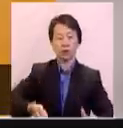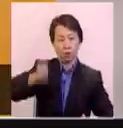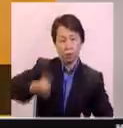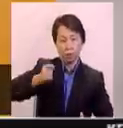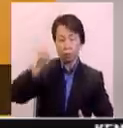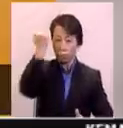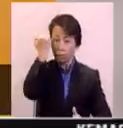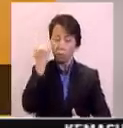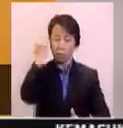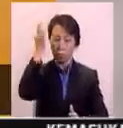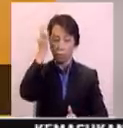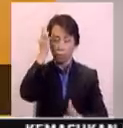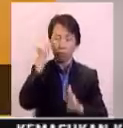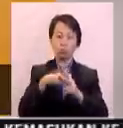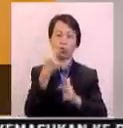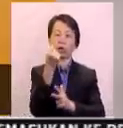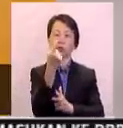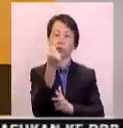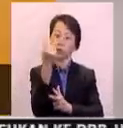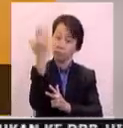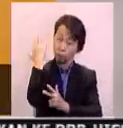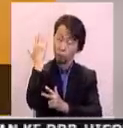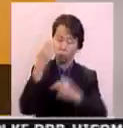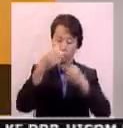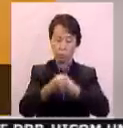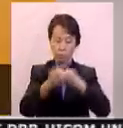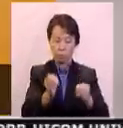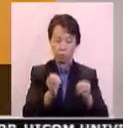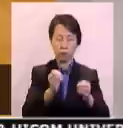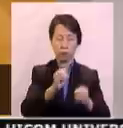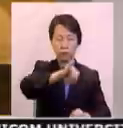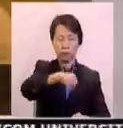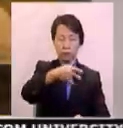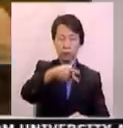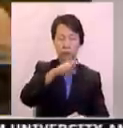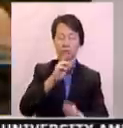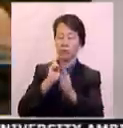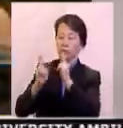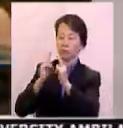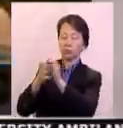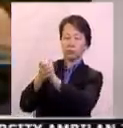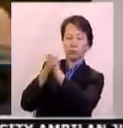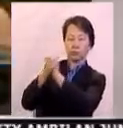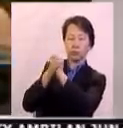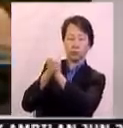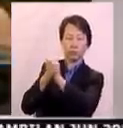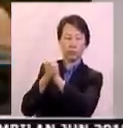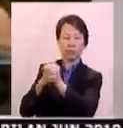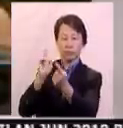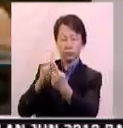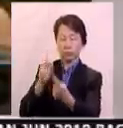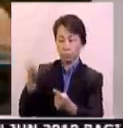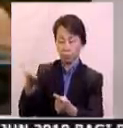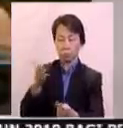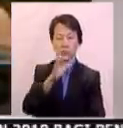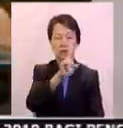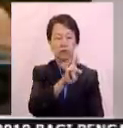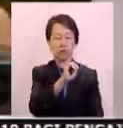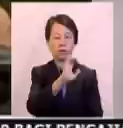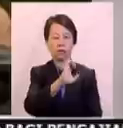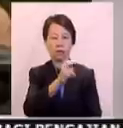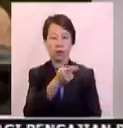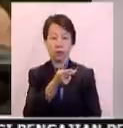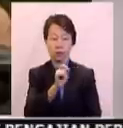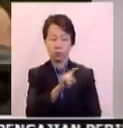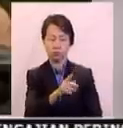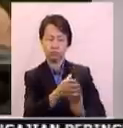Mahkamah Persekutuan pada November lalu. Pejabat Perdana Menteri turut mengucapkan setinggi-tinggi penghargaan kepada Tan Sri Richard atas khidmat